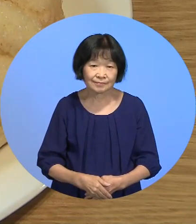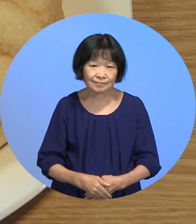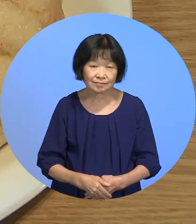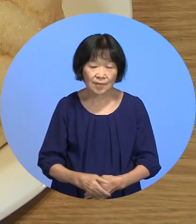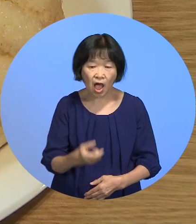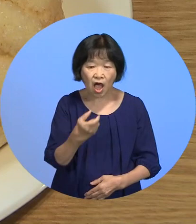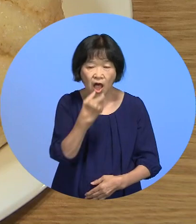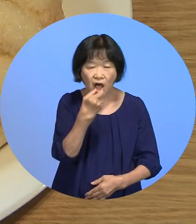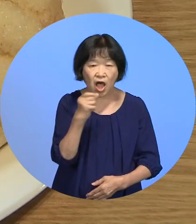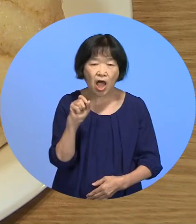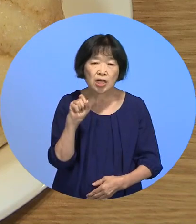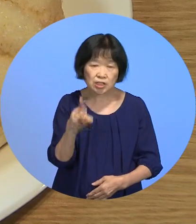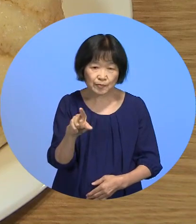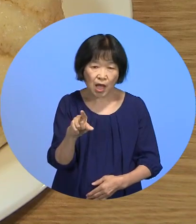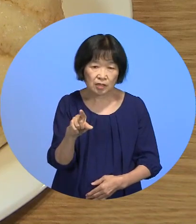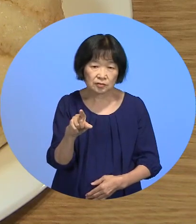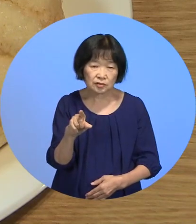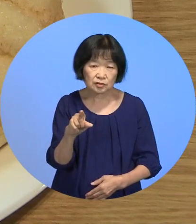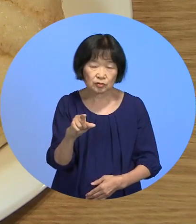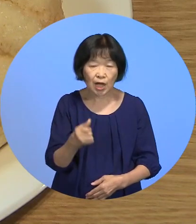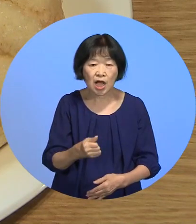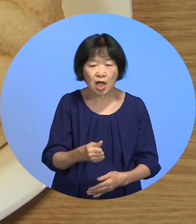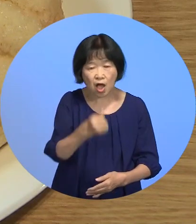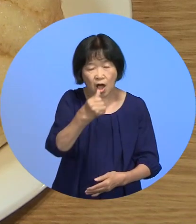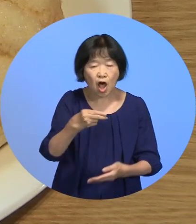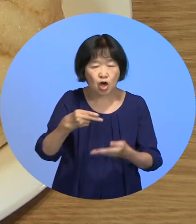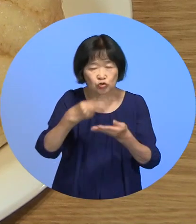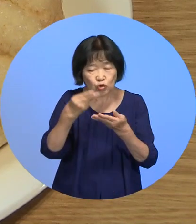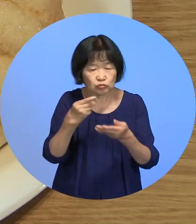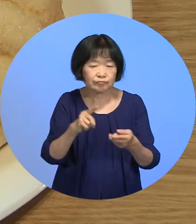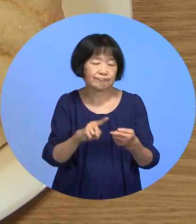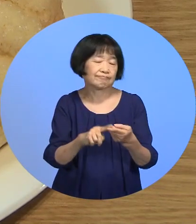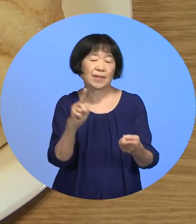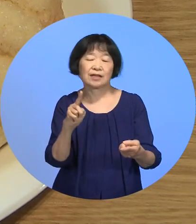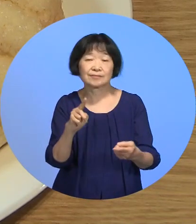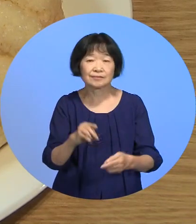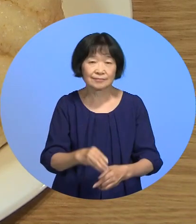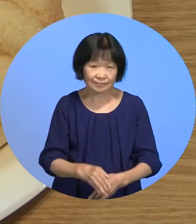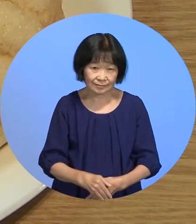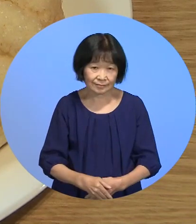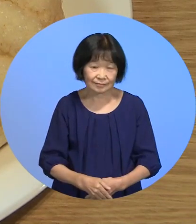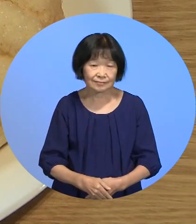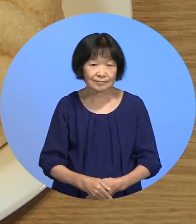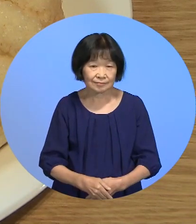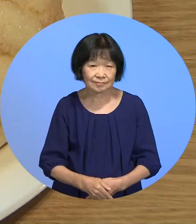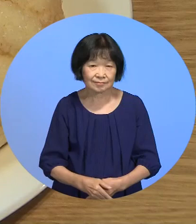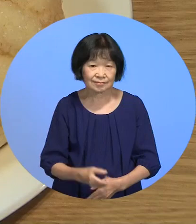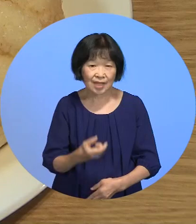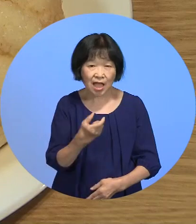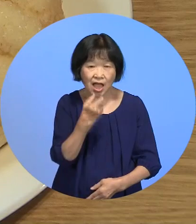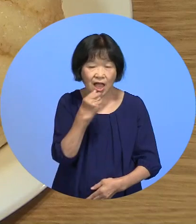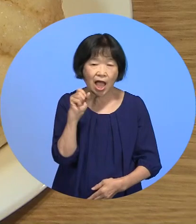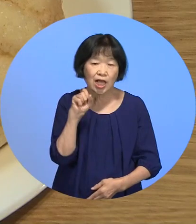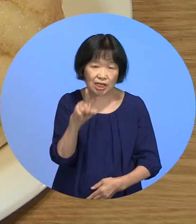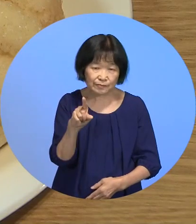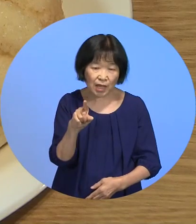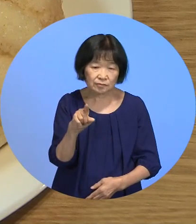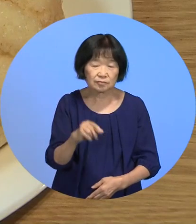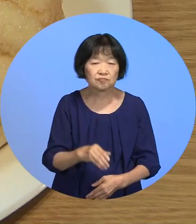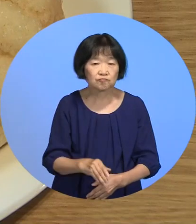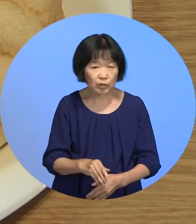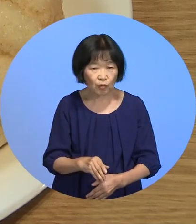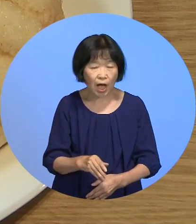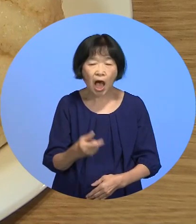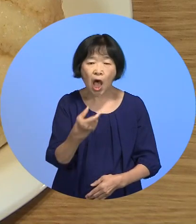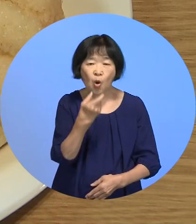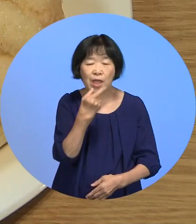子パンを食事として食べている人もいますが主食にはなりません。菓子パンは嗜好品に分類されるので